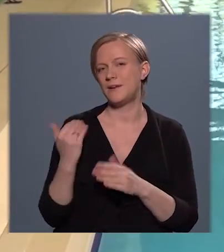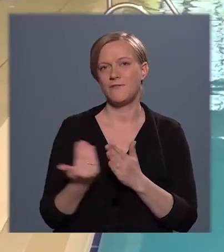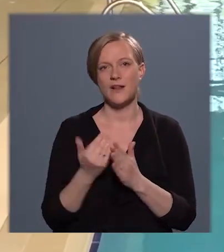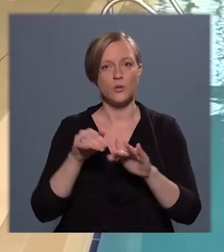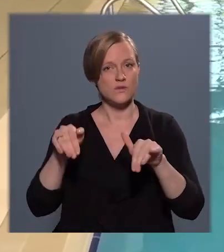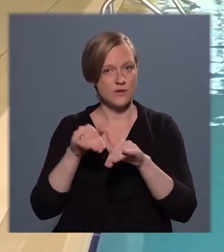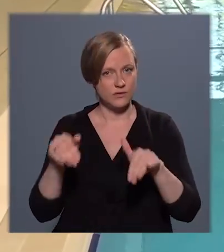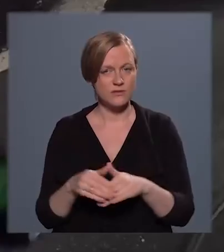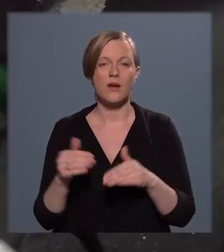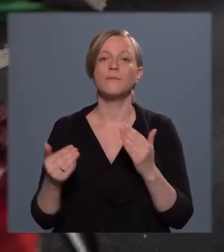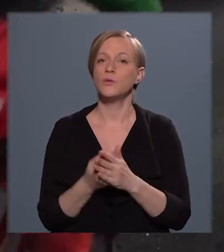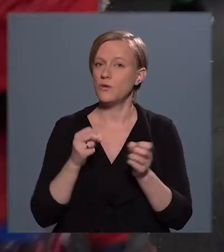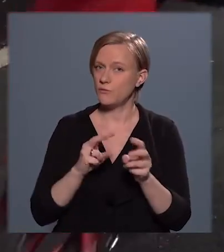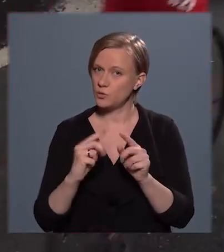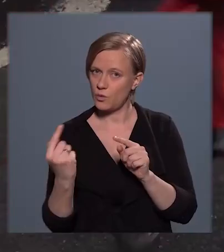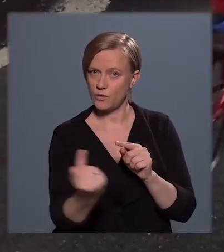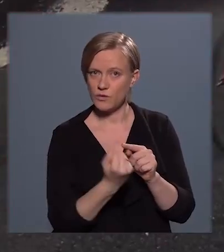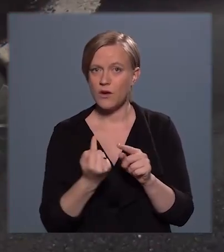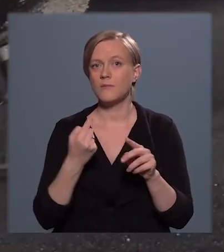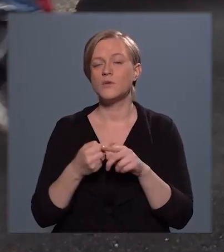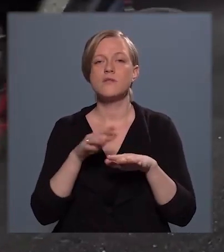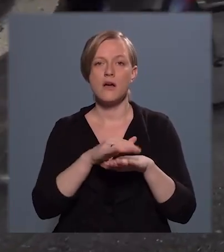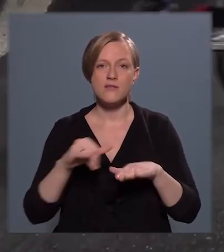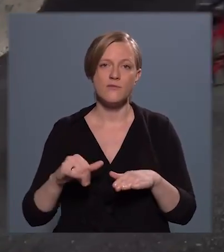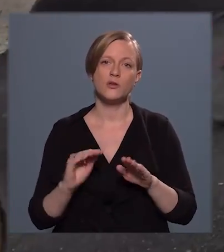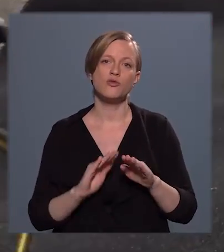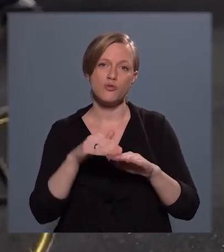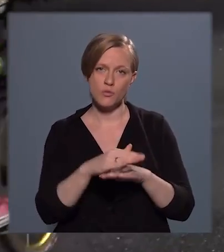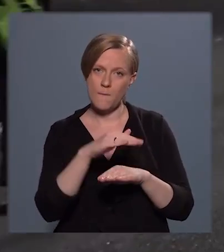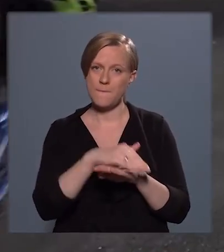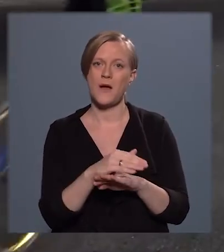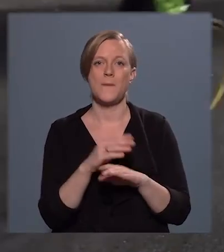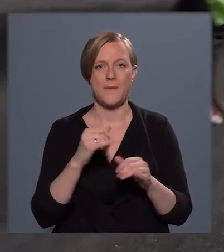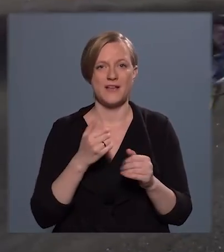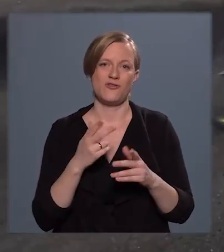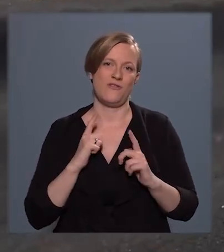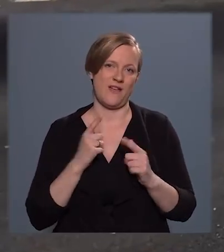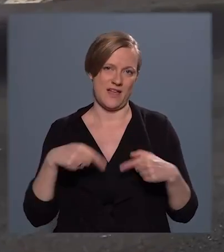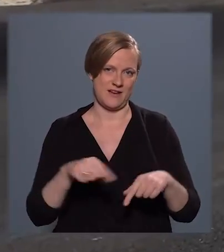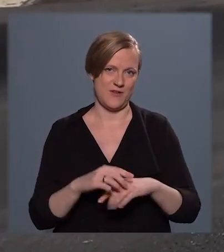az új futókör és az aszfaltos pumpapálya is várja a sportolni vágyókat.